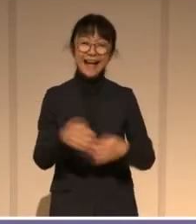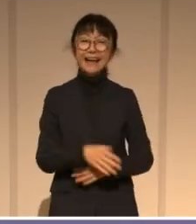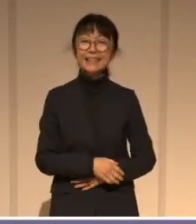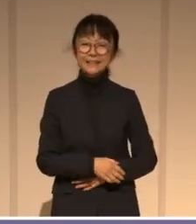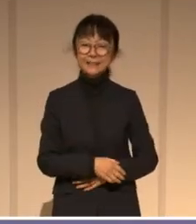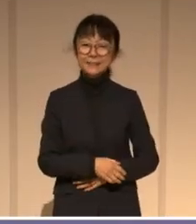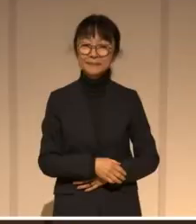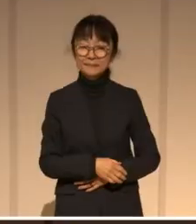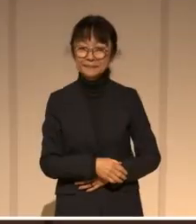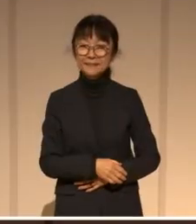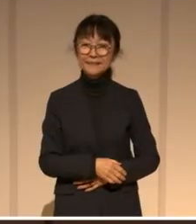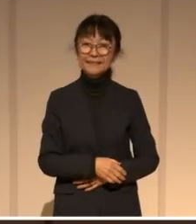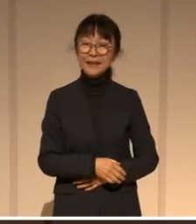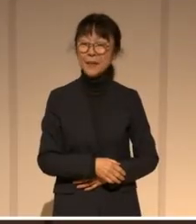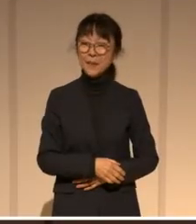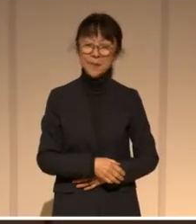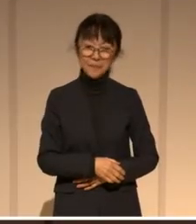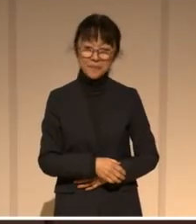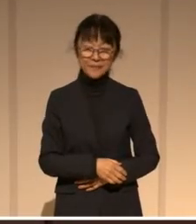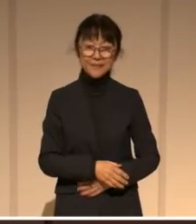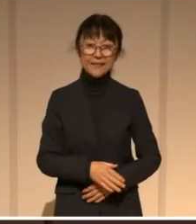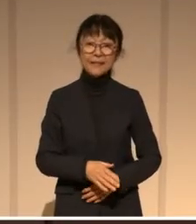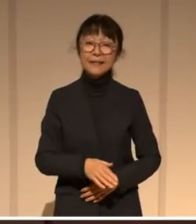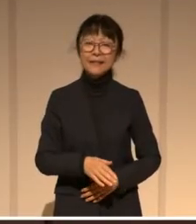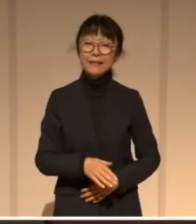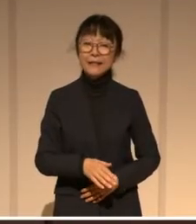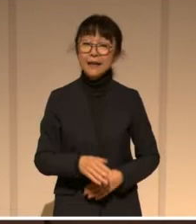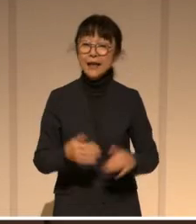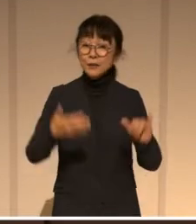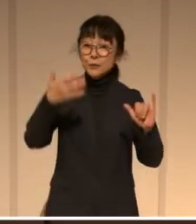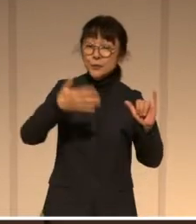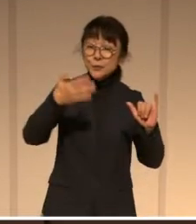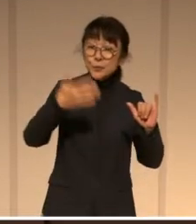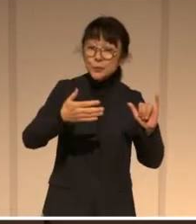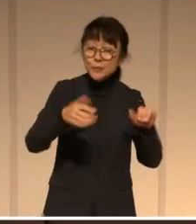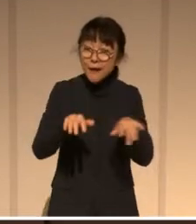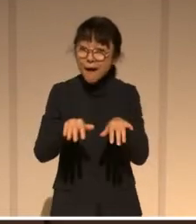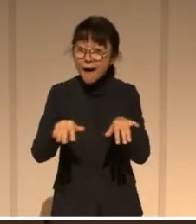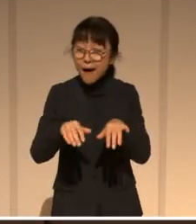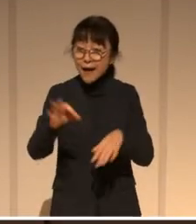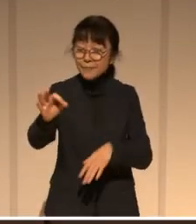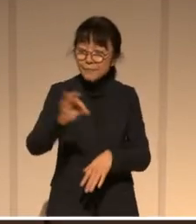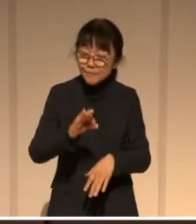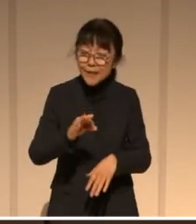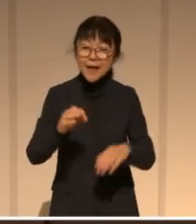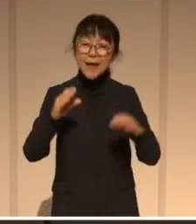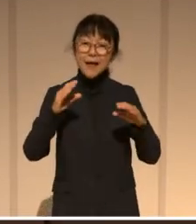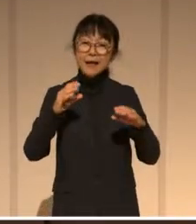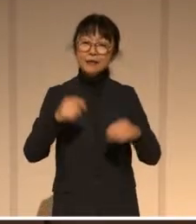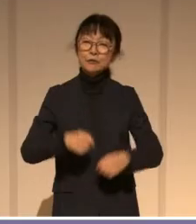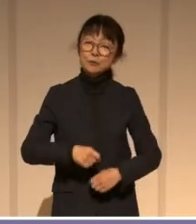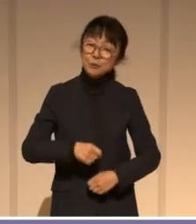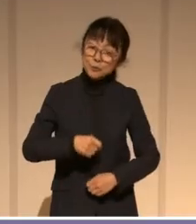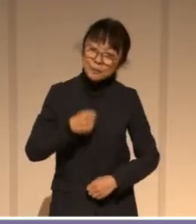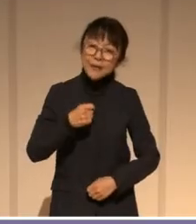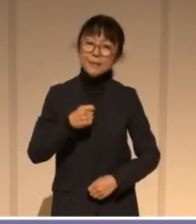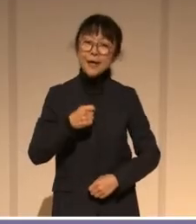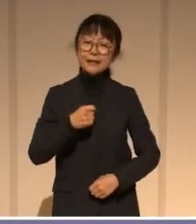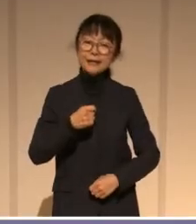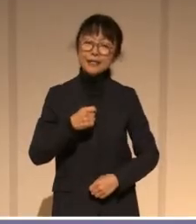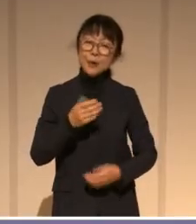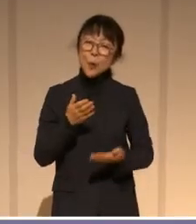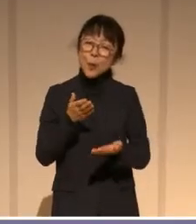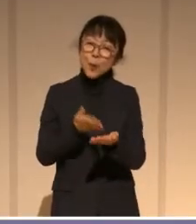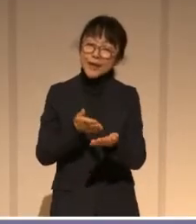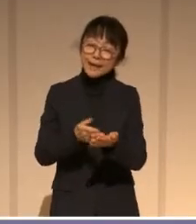実証してくださったわけですねあのyoutube からもうはっきりと素直ですかね素直に答えているところがいい